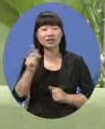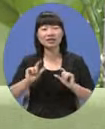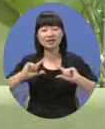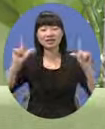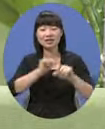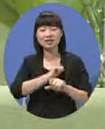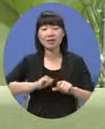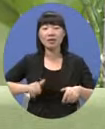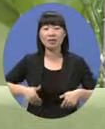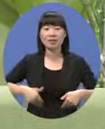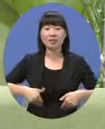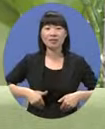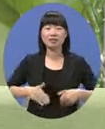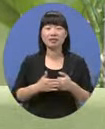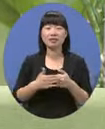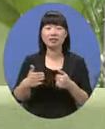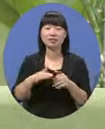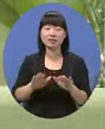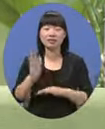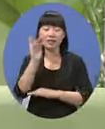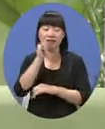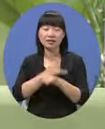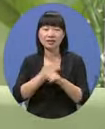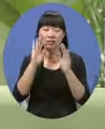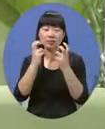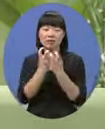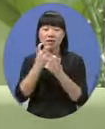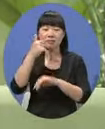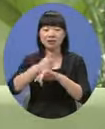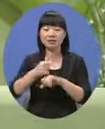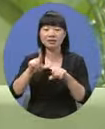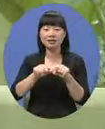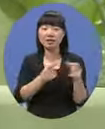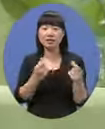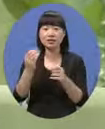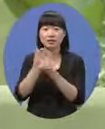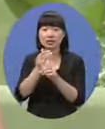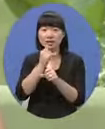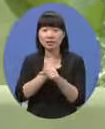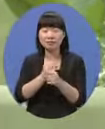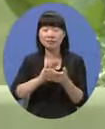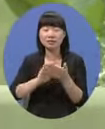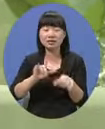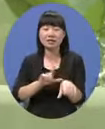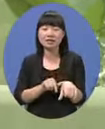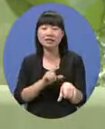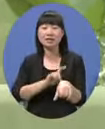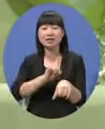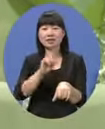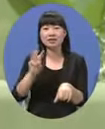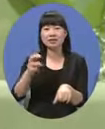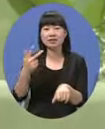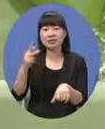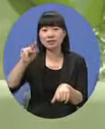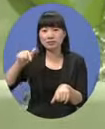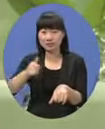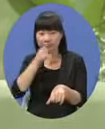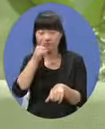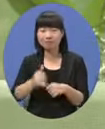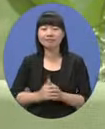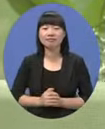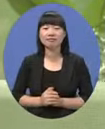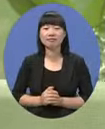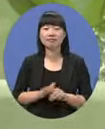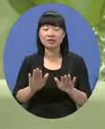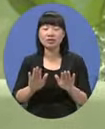참아봐야 되겠네요. 자, 저희가 오늘 이야기가 있는 공부법 마지막 시간 함께하고 있는데요. 지금 생방송 함께하고 계신 시각이 11시 37분을 지나고 있습니다.